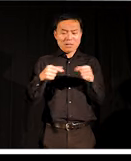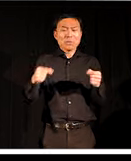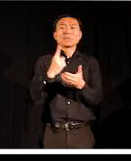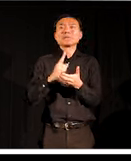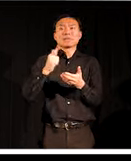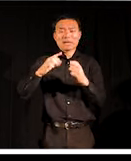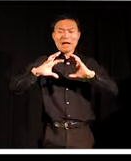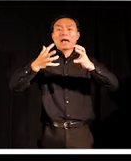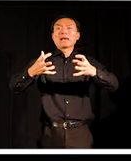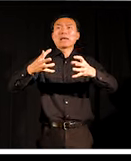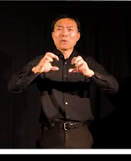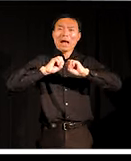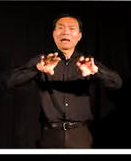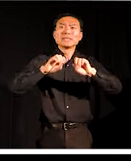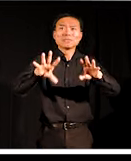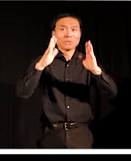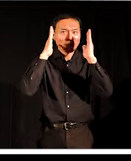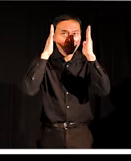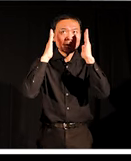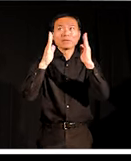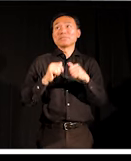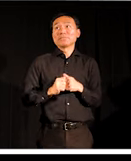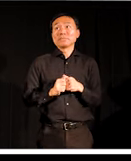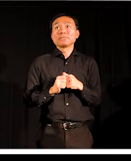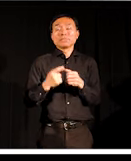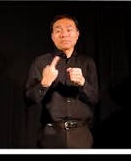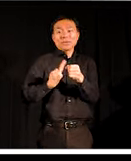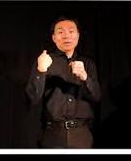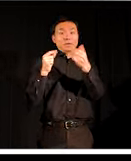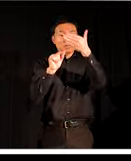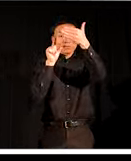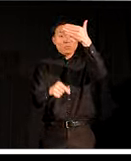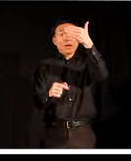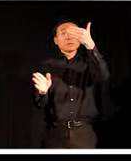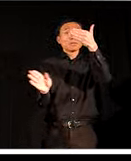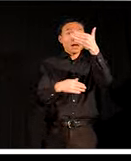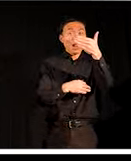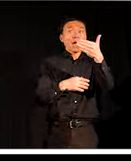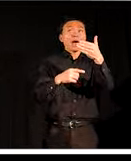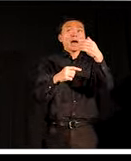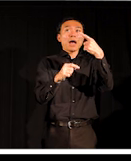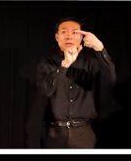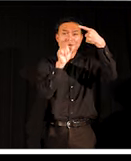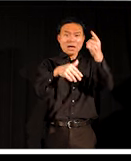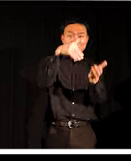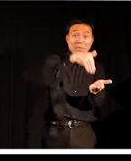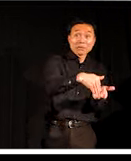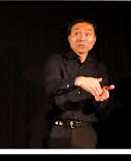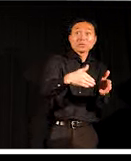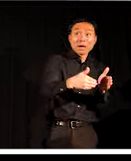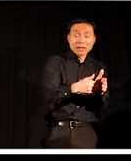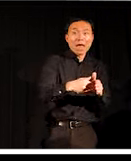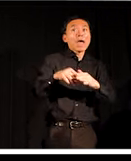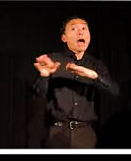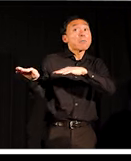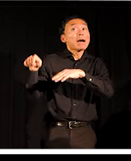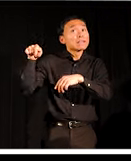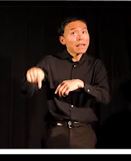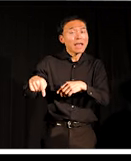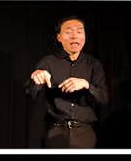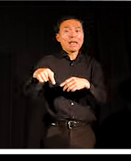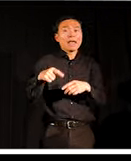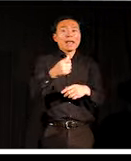交流にも力を入れてますえ昨年の9月からですね今月末までハワイで姫入とハワイという